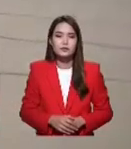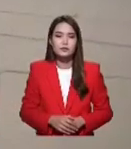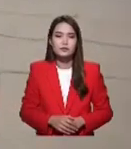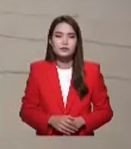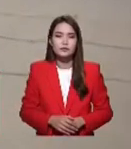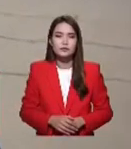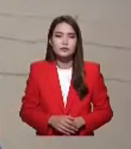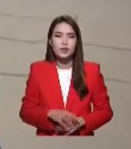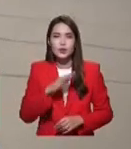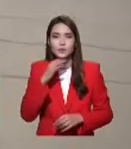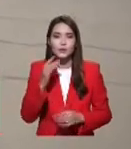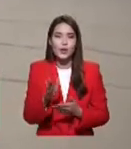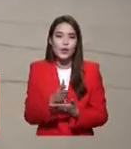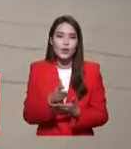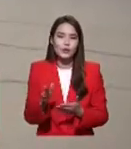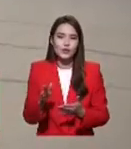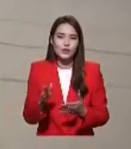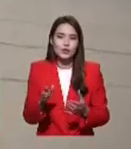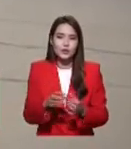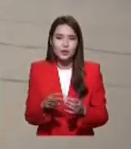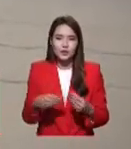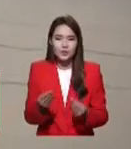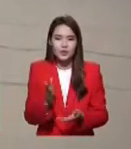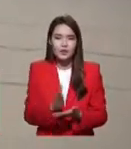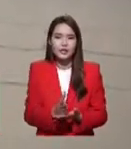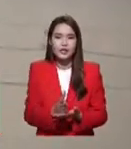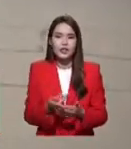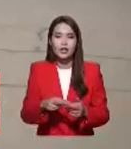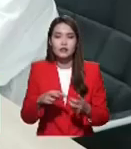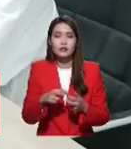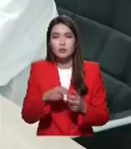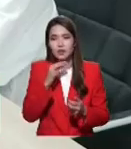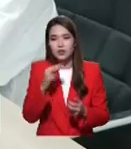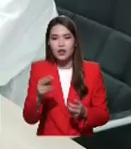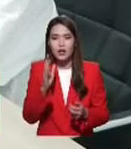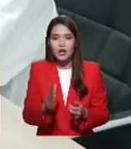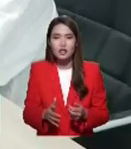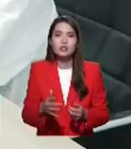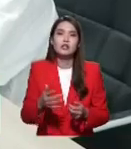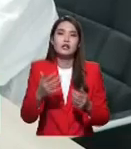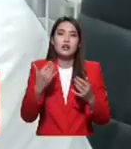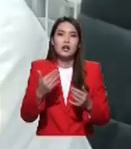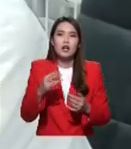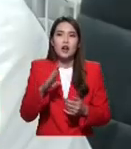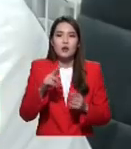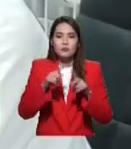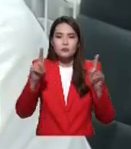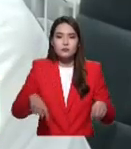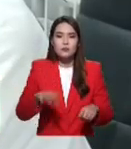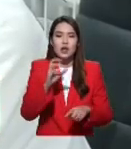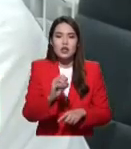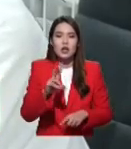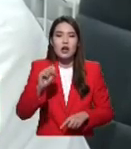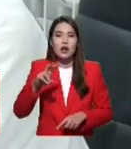Үйлерін әдемі ғып жаңартып атыр, сұрттары нелерін. Көп нәрсе жақсарып атыр. Е-Акимат 365 платформасын әзірлеушілер